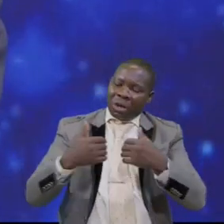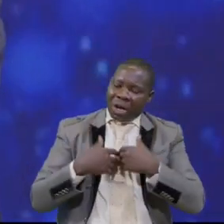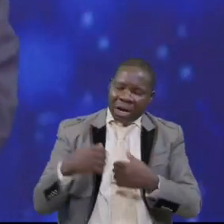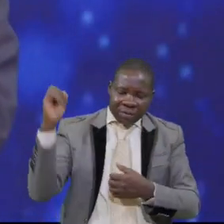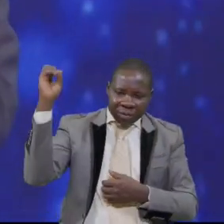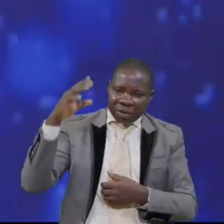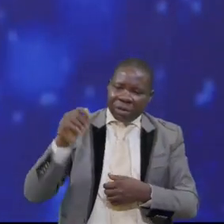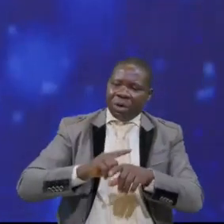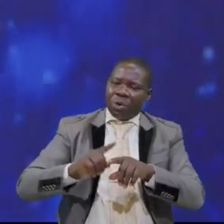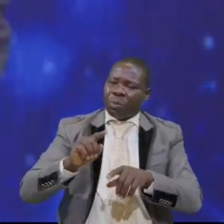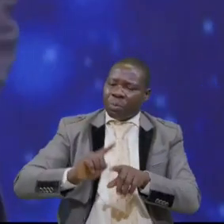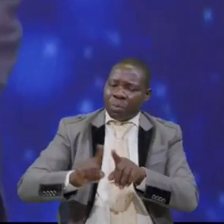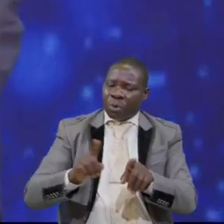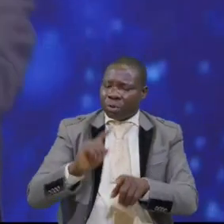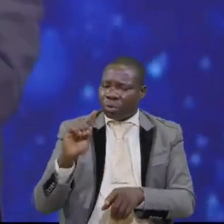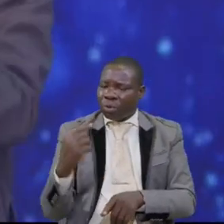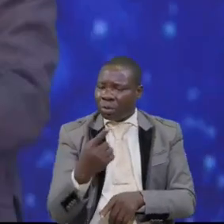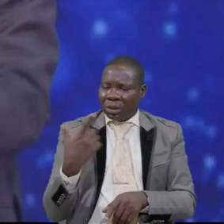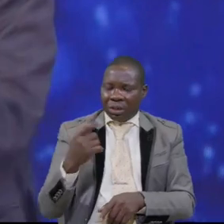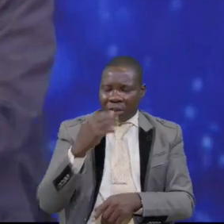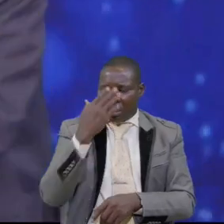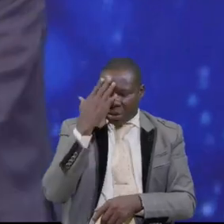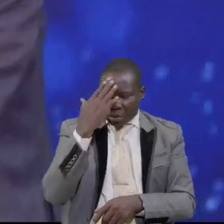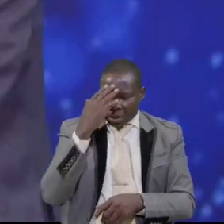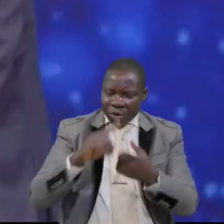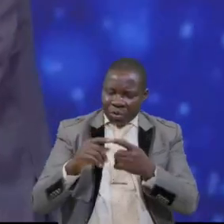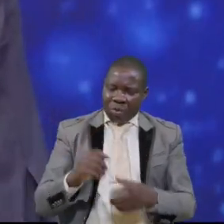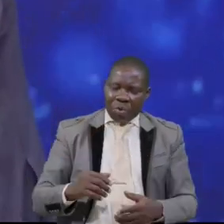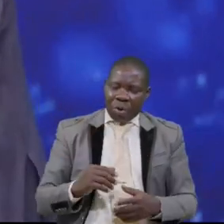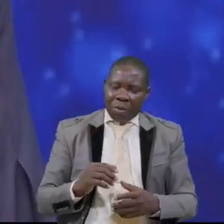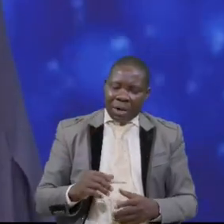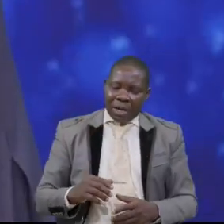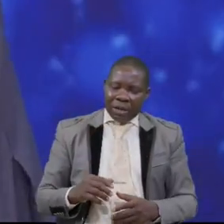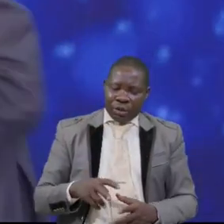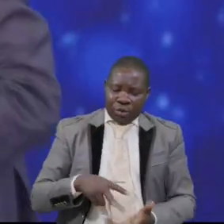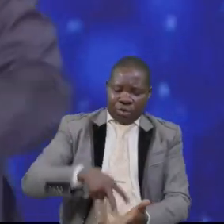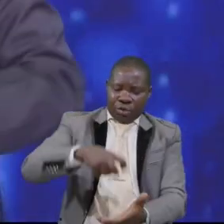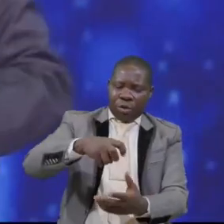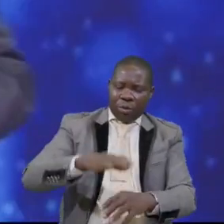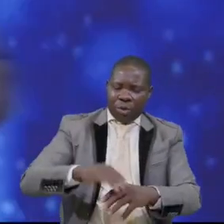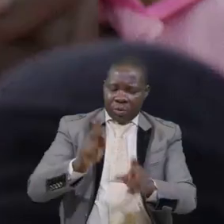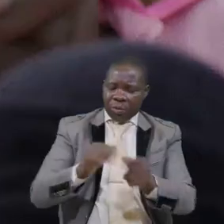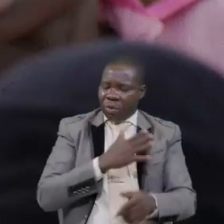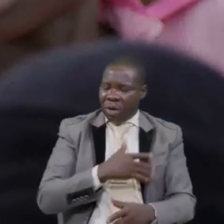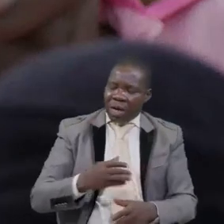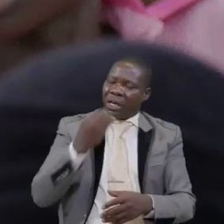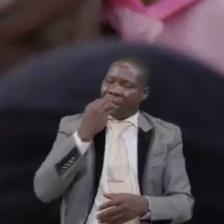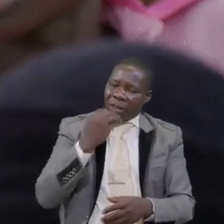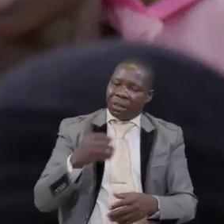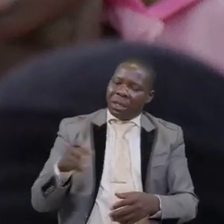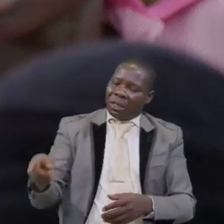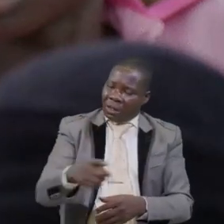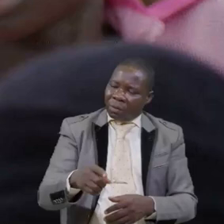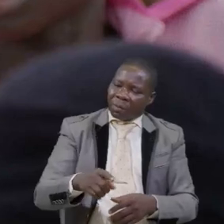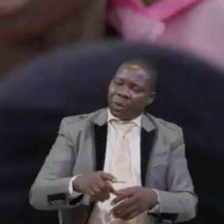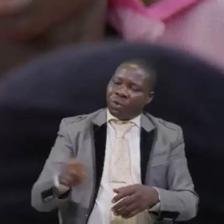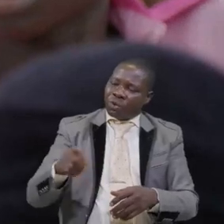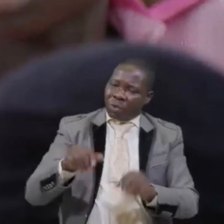l'instinct. Et ils ont l'instinct pour bondir sur les gens et les dévorer. Mais tu peux contrôler l'instinct. Moi, tu m'as